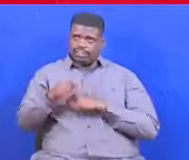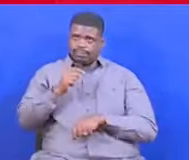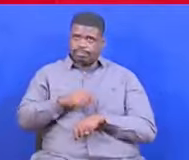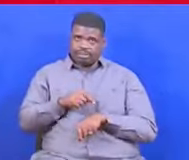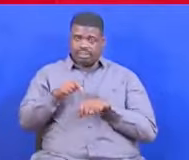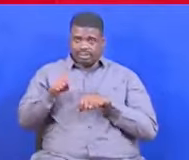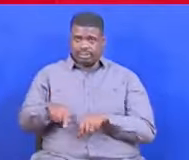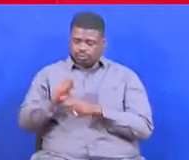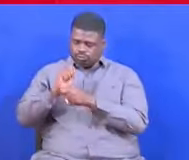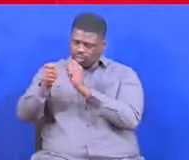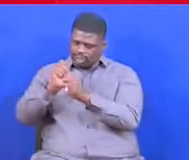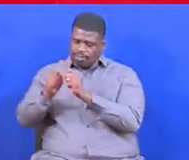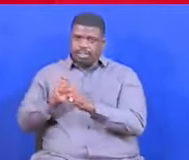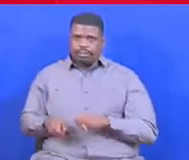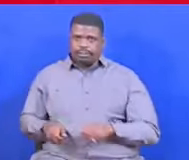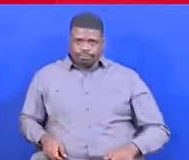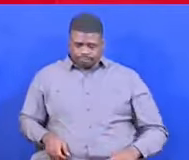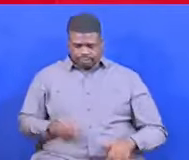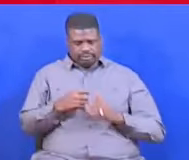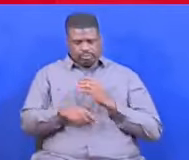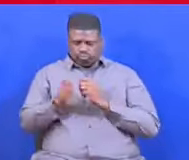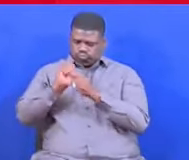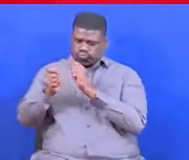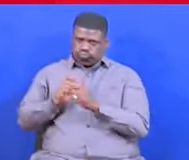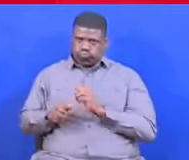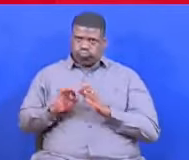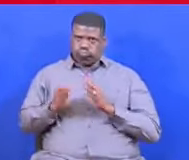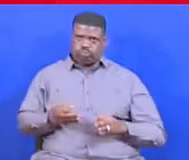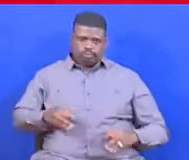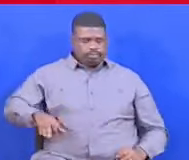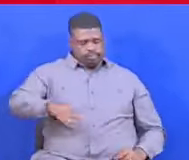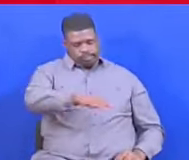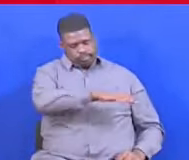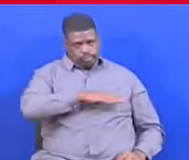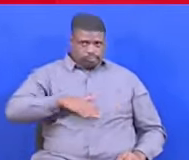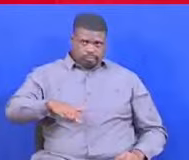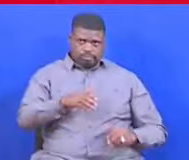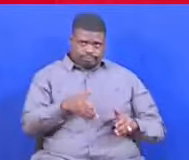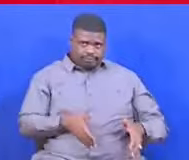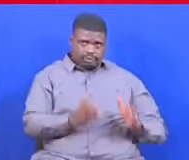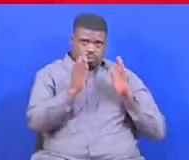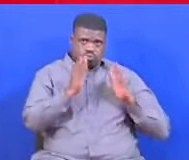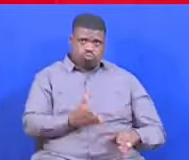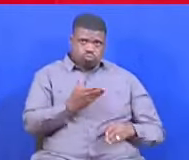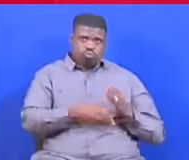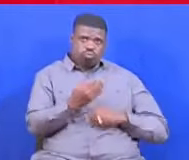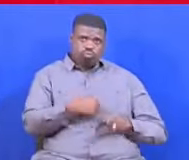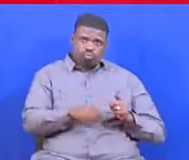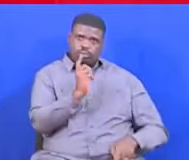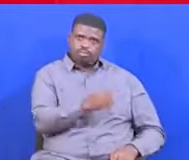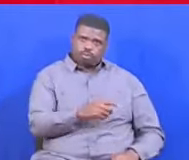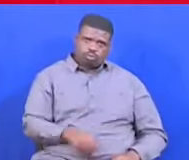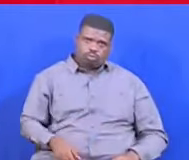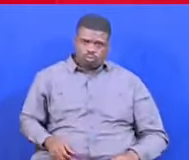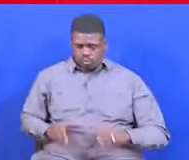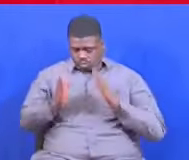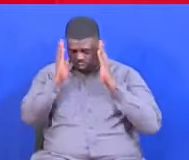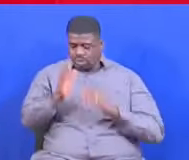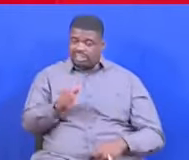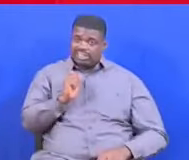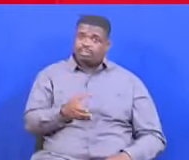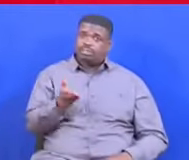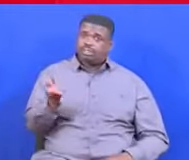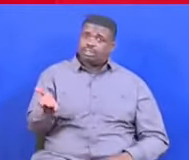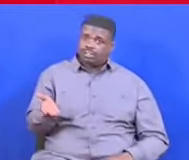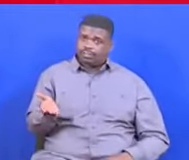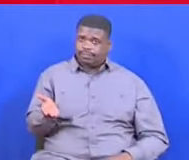hiki tuweze kuyarekebisha, lakini kutayarekebishaje hayo maeneo? Kuna njia kuu za uchumi. Mheshimiwa Spika,